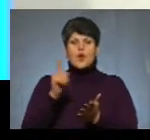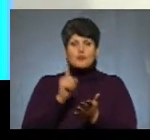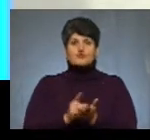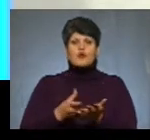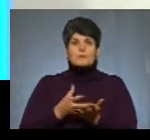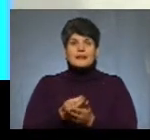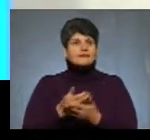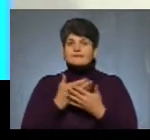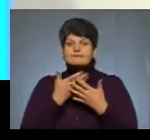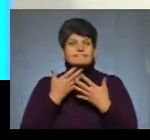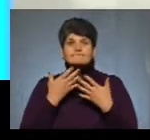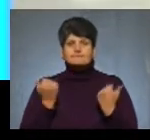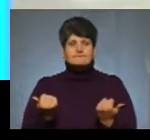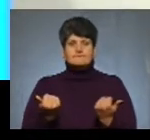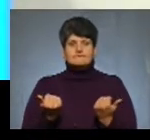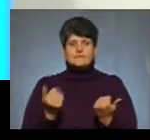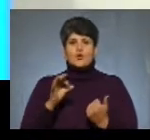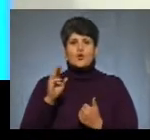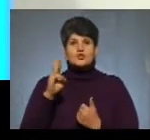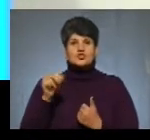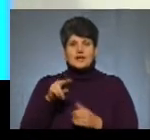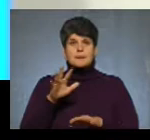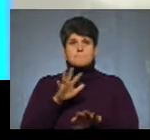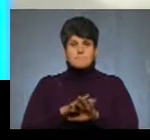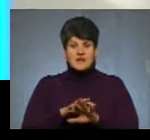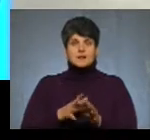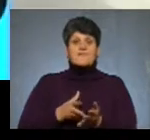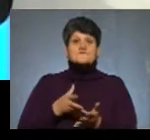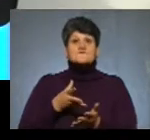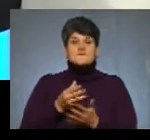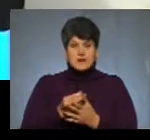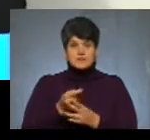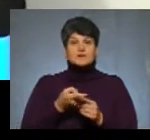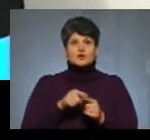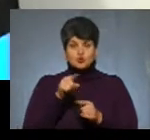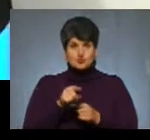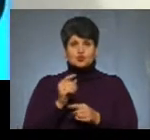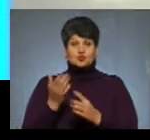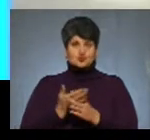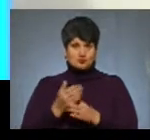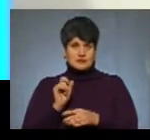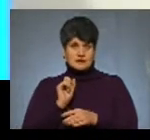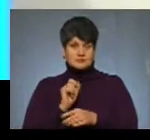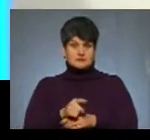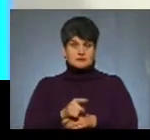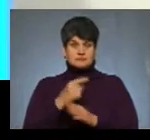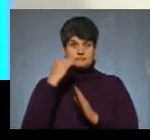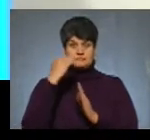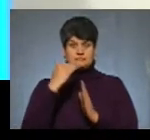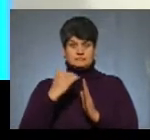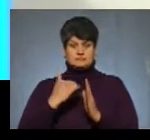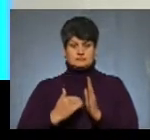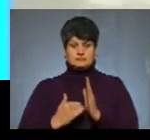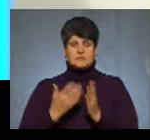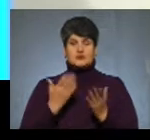відсутня. Тобто Ощадбанк виплатить призначену суму субсидії по пріоритетності.